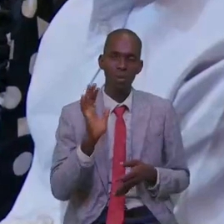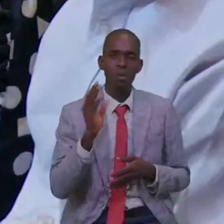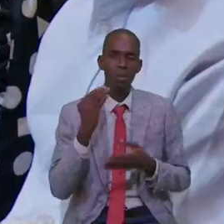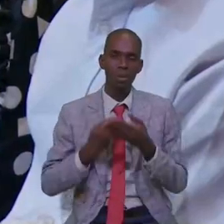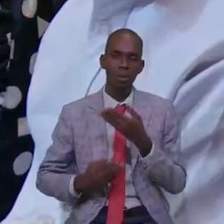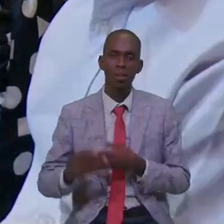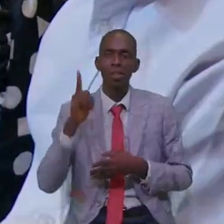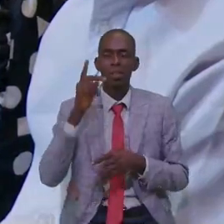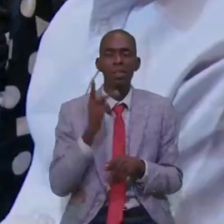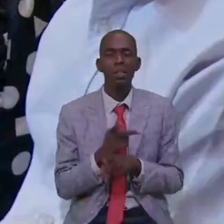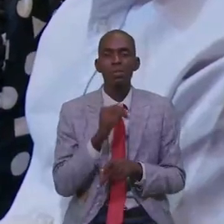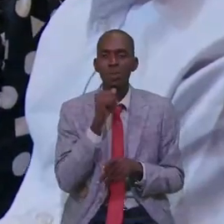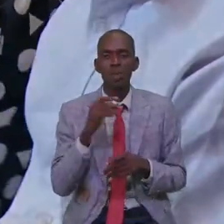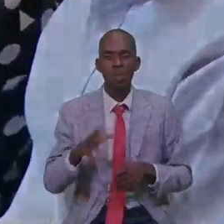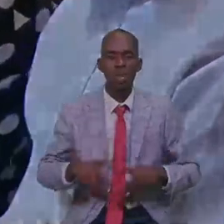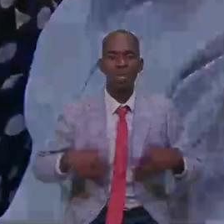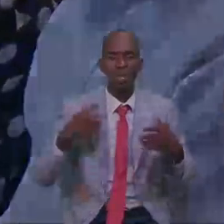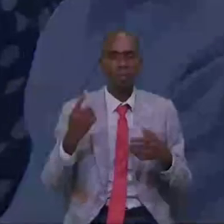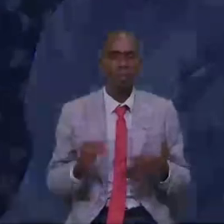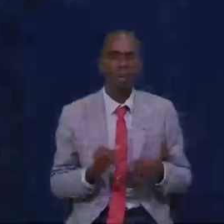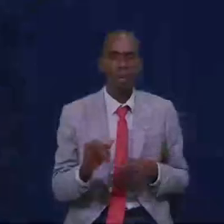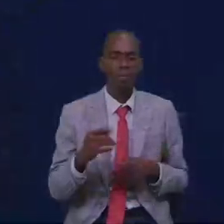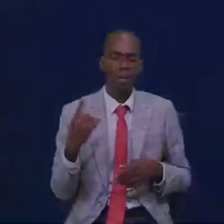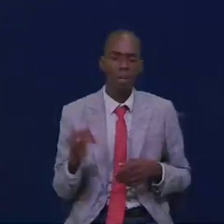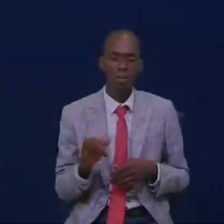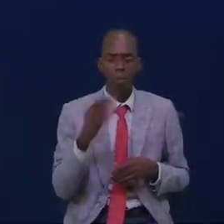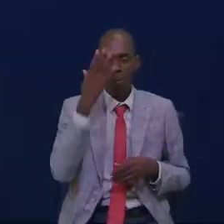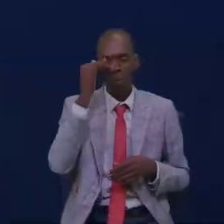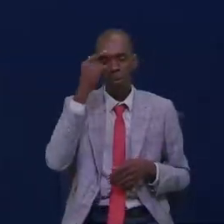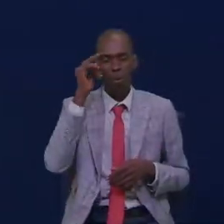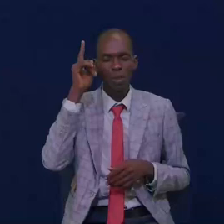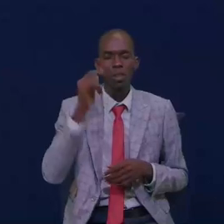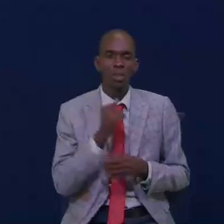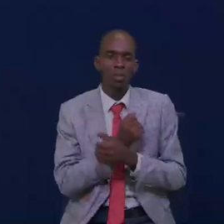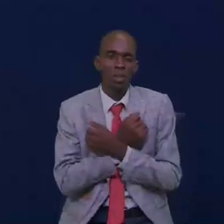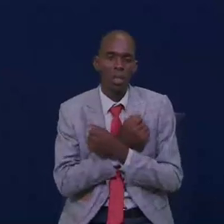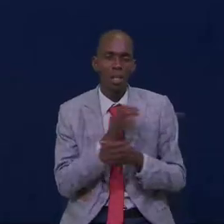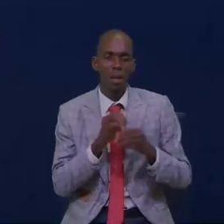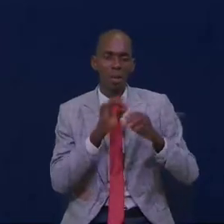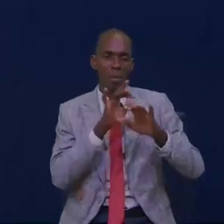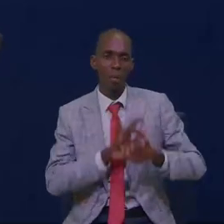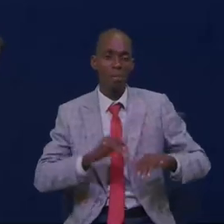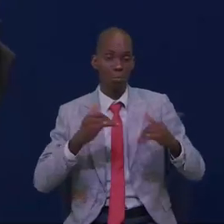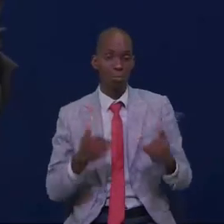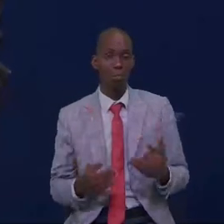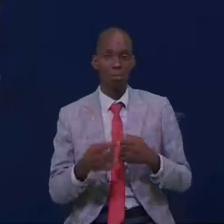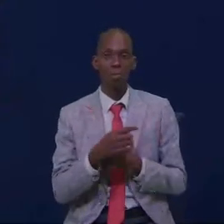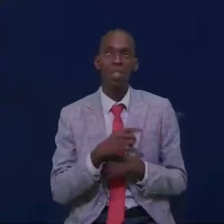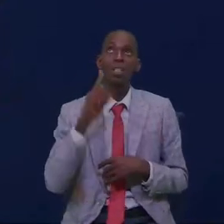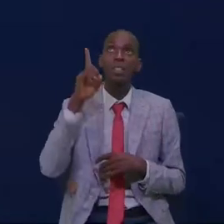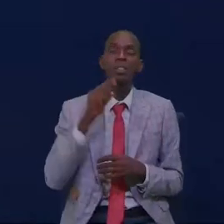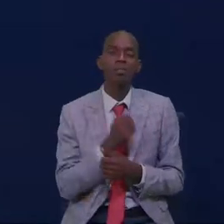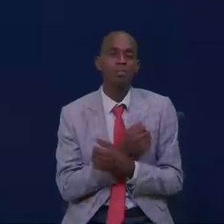colère à toujours, car il prend plaisir à la miséricorde. Aujourd'hui, Dieu prend plaisir à la